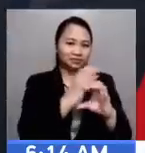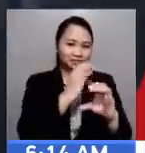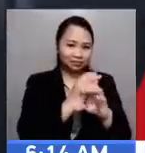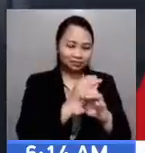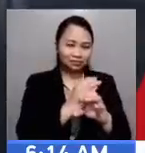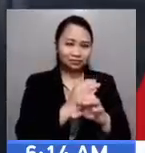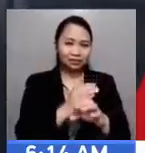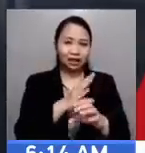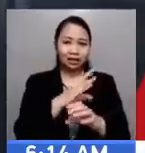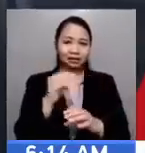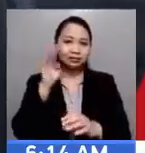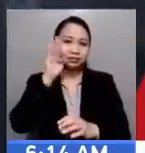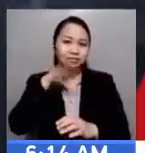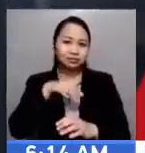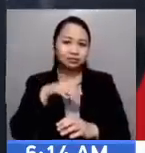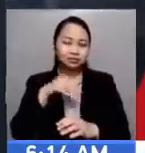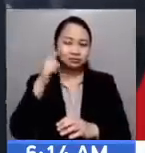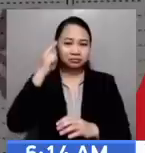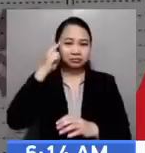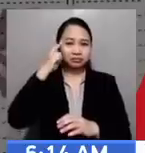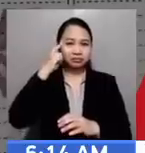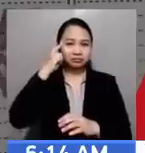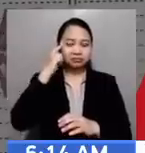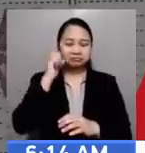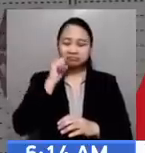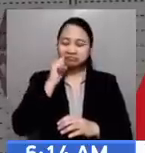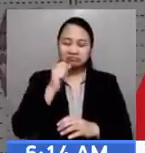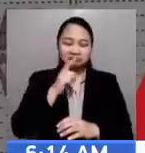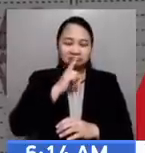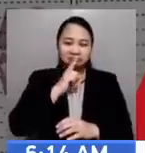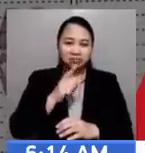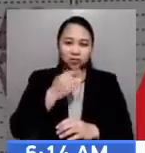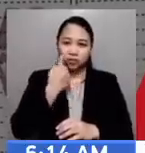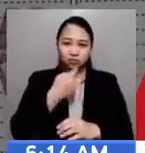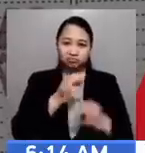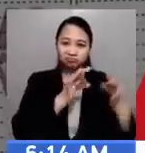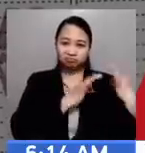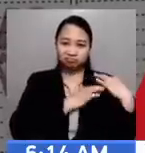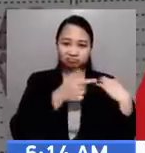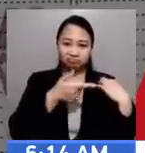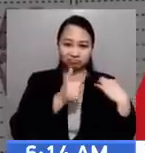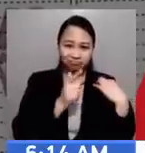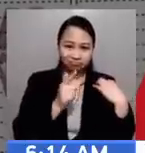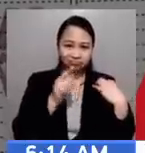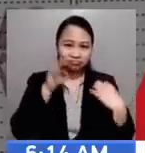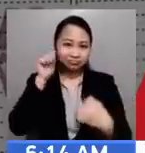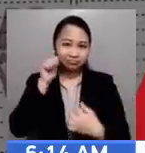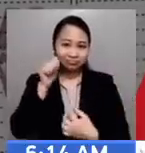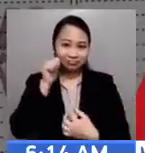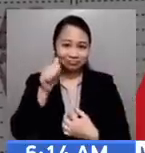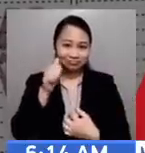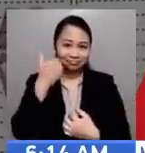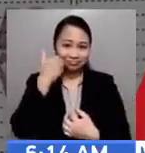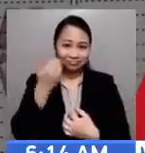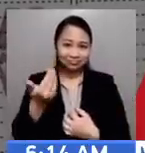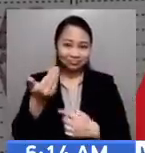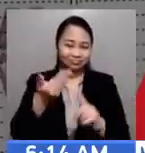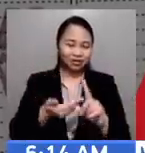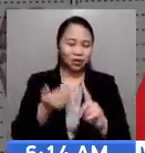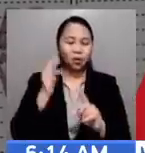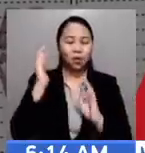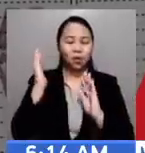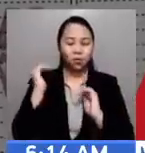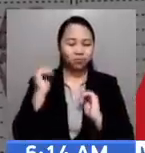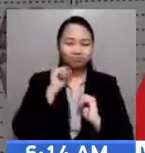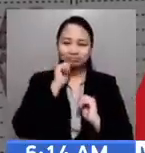ng pagpatay, yan daw ang hindi niya masabi. Sana naman wag, pero ang question ko kasi doon,